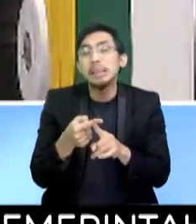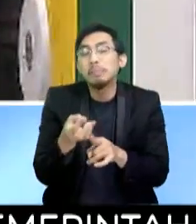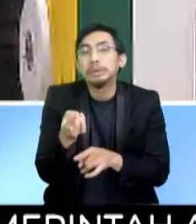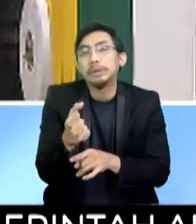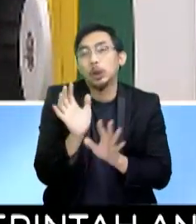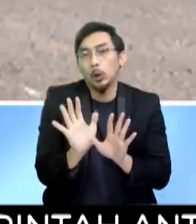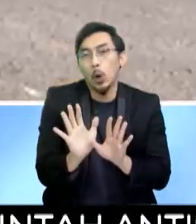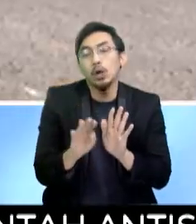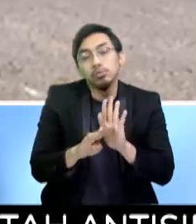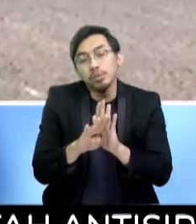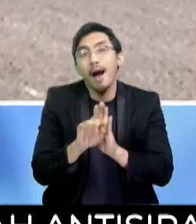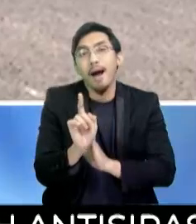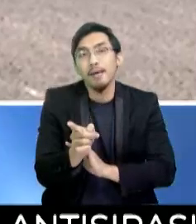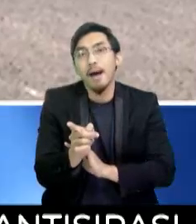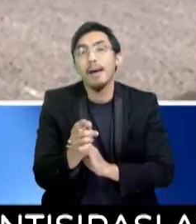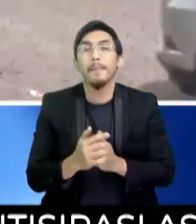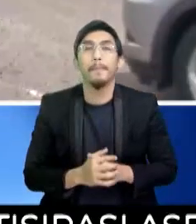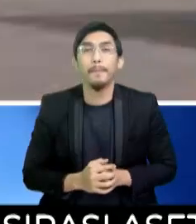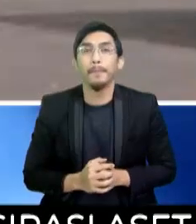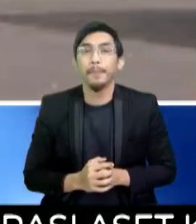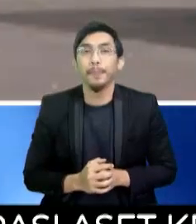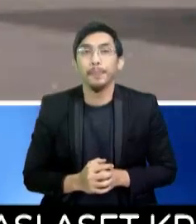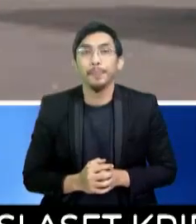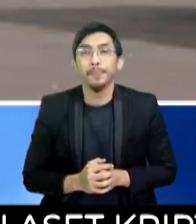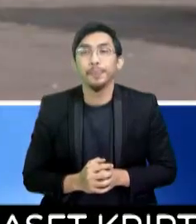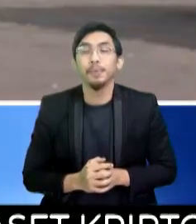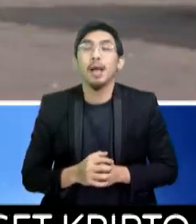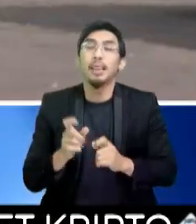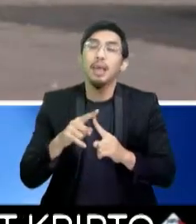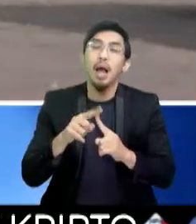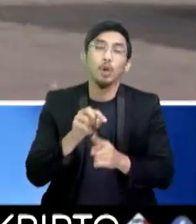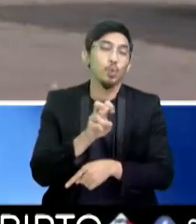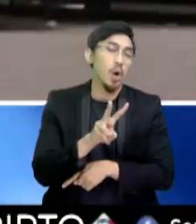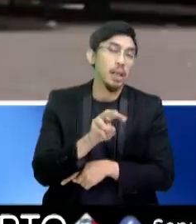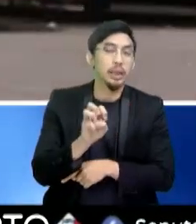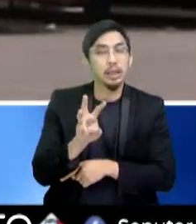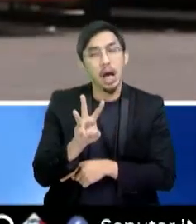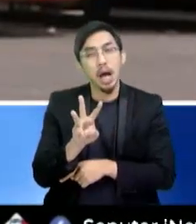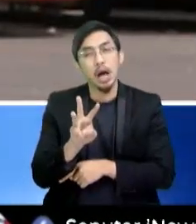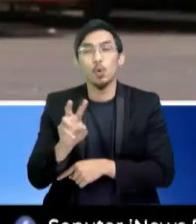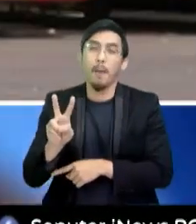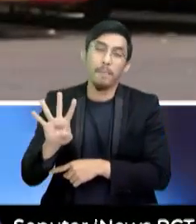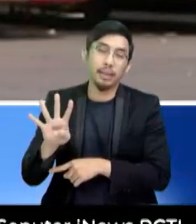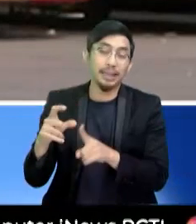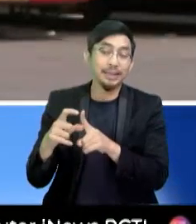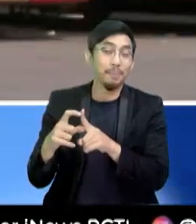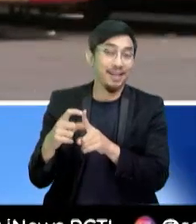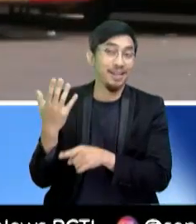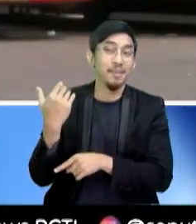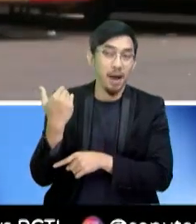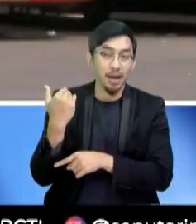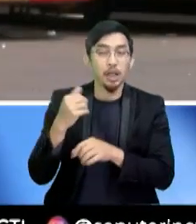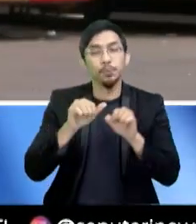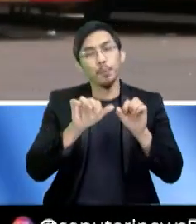ataupun wajah karr penumpang apa ada libur natal di tanggal 23 dan juga 20 Desember 2020 satu Kemarin sebanyak 10